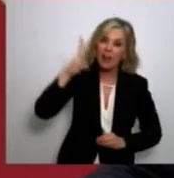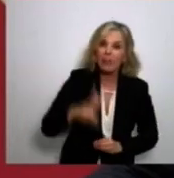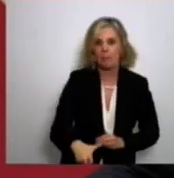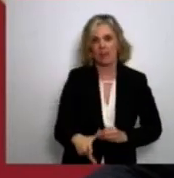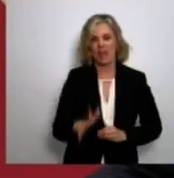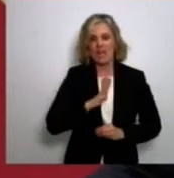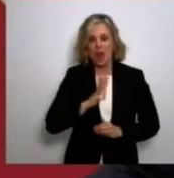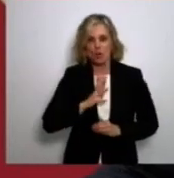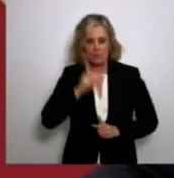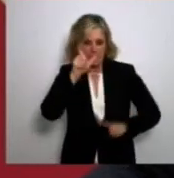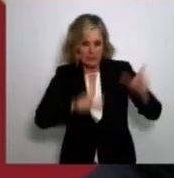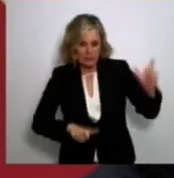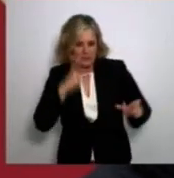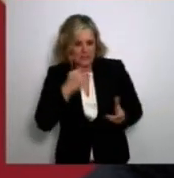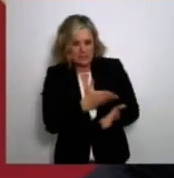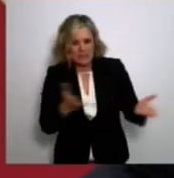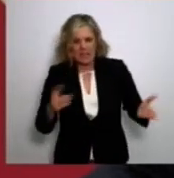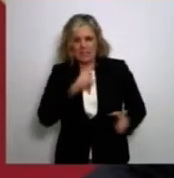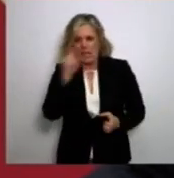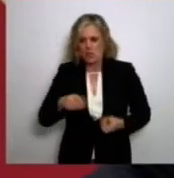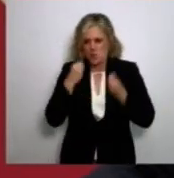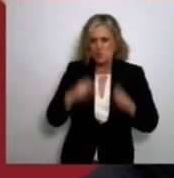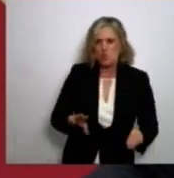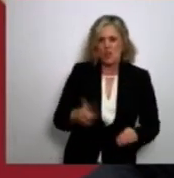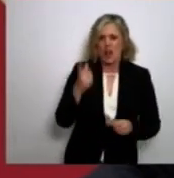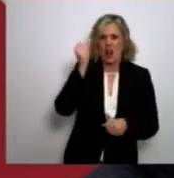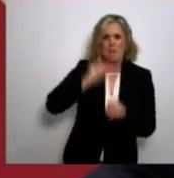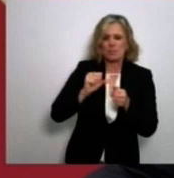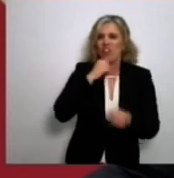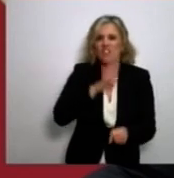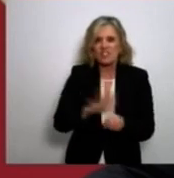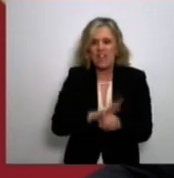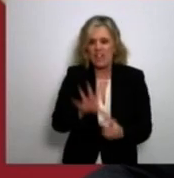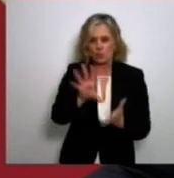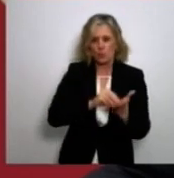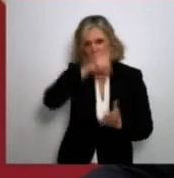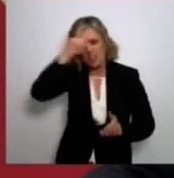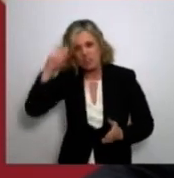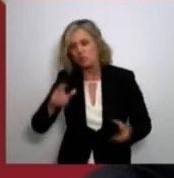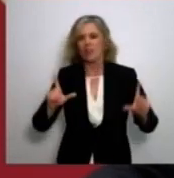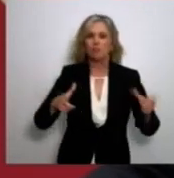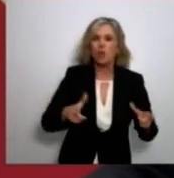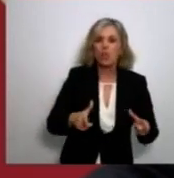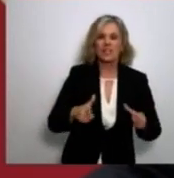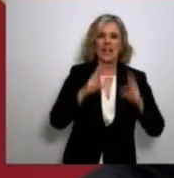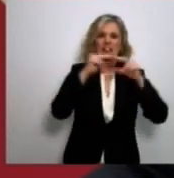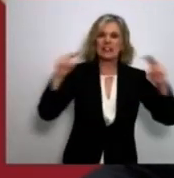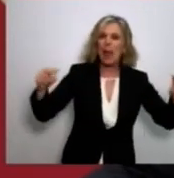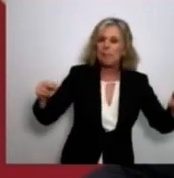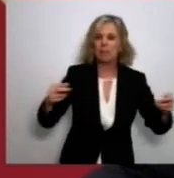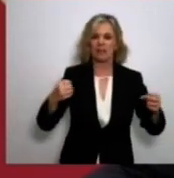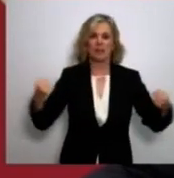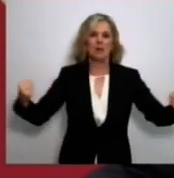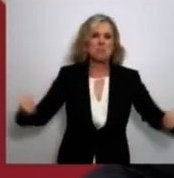στην Ελλάδα βλέποντας τις προδοσίες την μία μετά την άλλη, για τους ανθρώπους οι οποίοι κλαίνε για τα Τέμπη, για το Μάτι, για